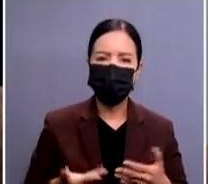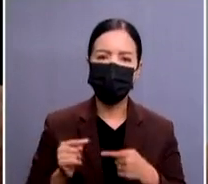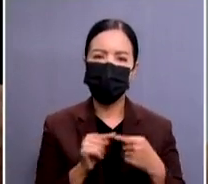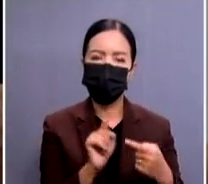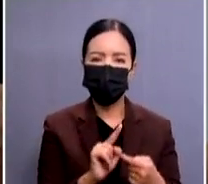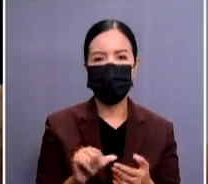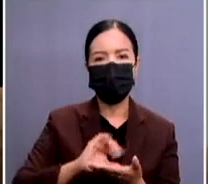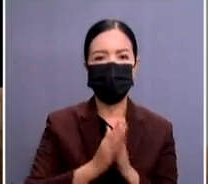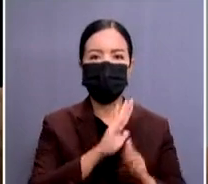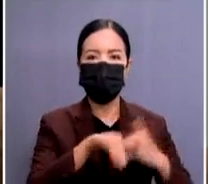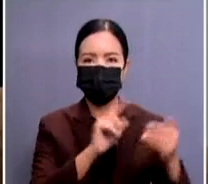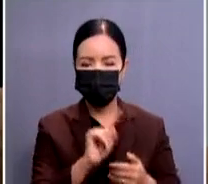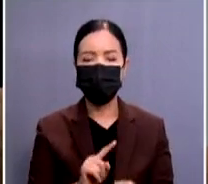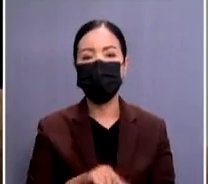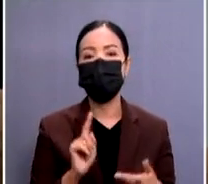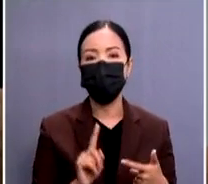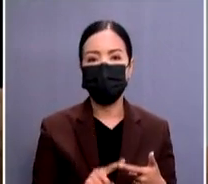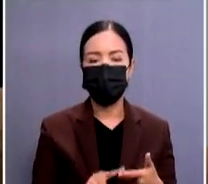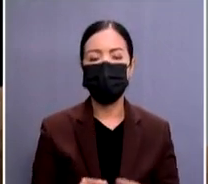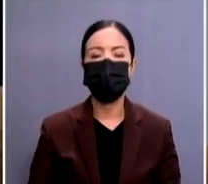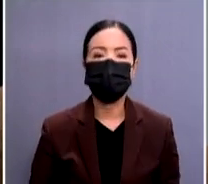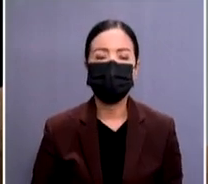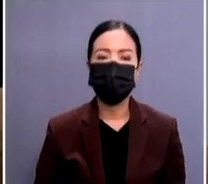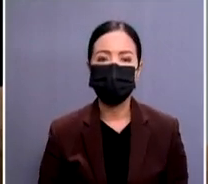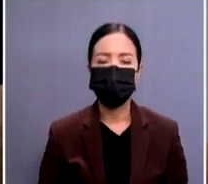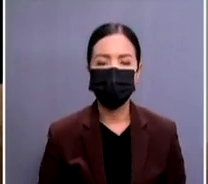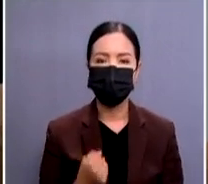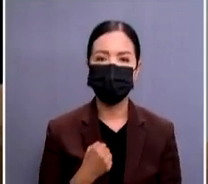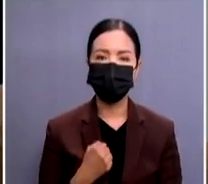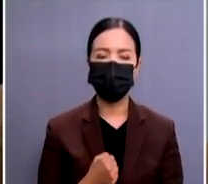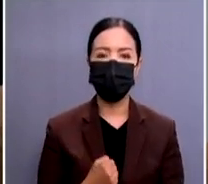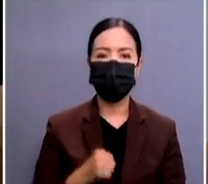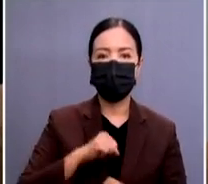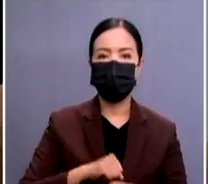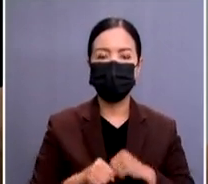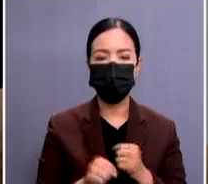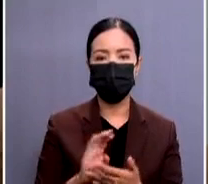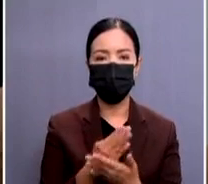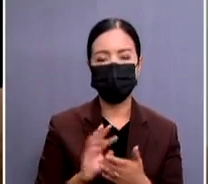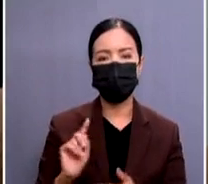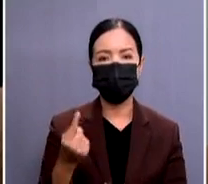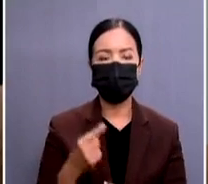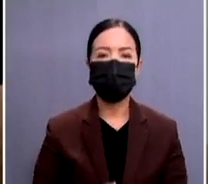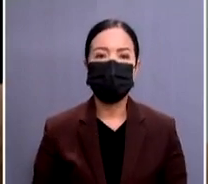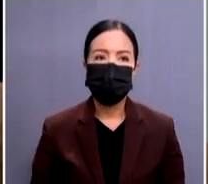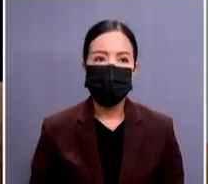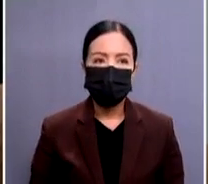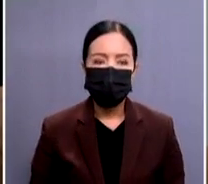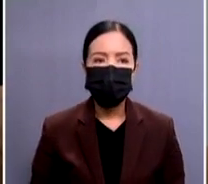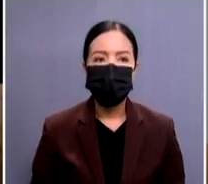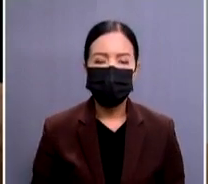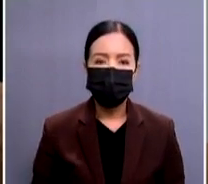นะครับอันที่2ขาที่2นะครับจะเป็นเรื่องของการสร้างนะครับสร้างธุรกิจใหม่นะครับนี่2ขาแล้ว